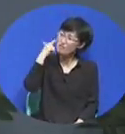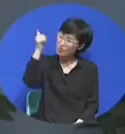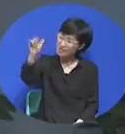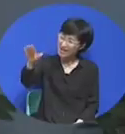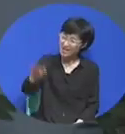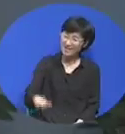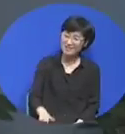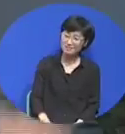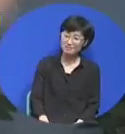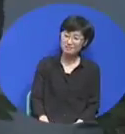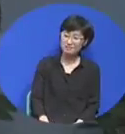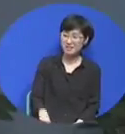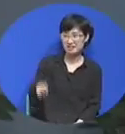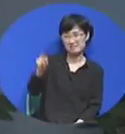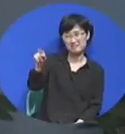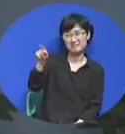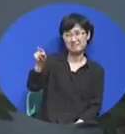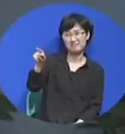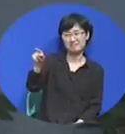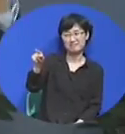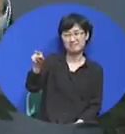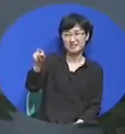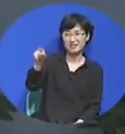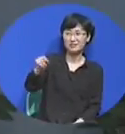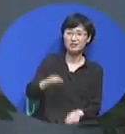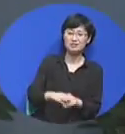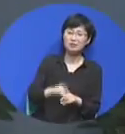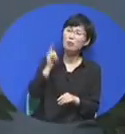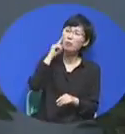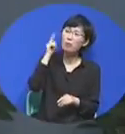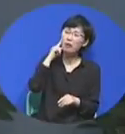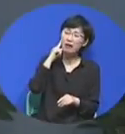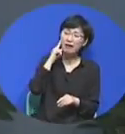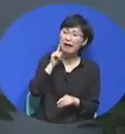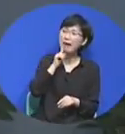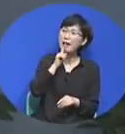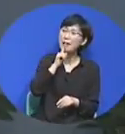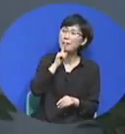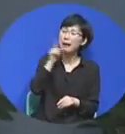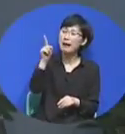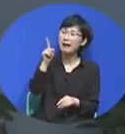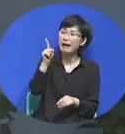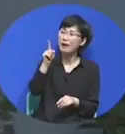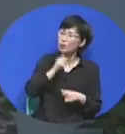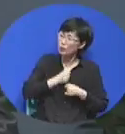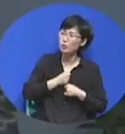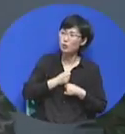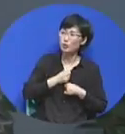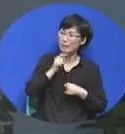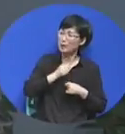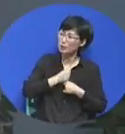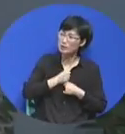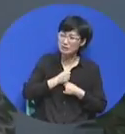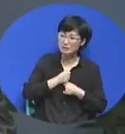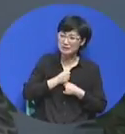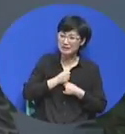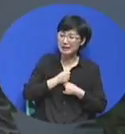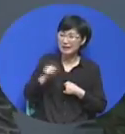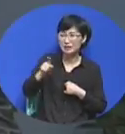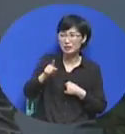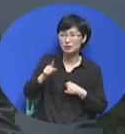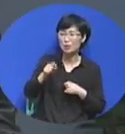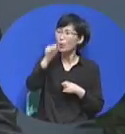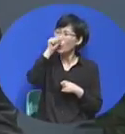말이야. 어차피 자네는 자꾸 이렇게 불리한 쪽으로 자꾸 가냐 하더라고요. Hey, pastor, you, why is that you always see the path that you're always